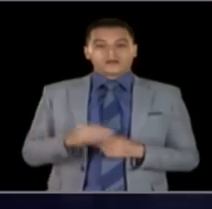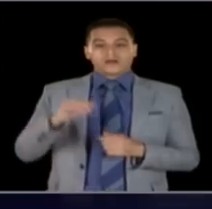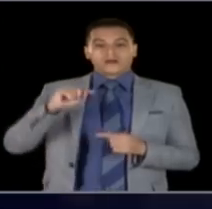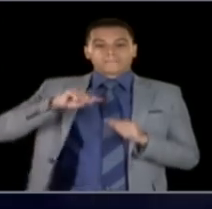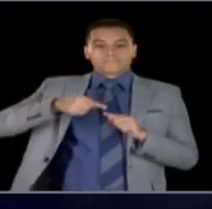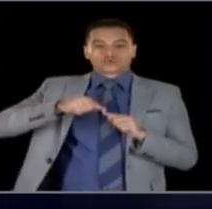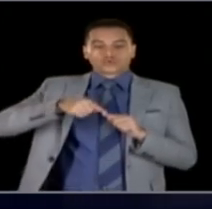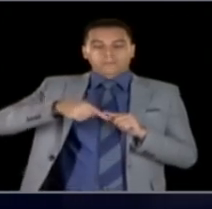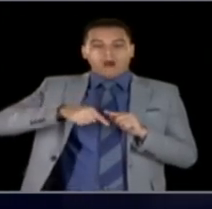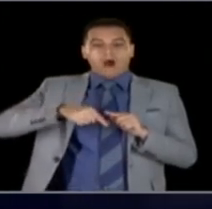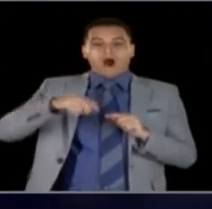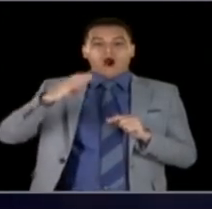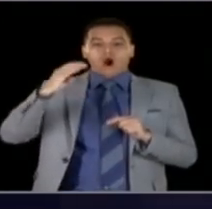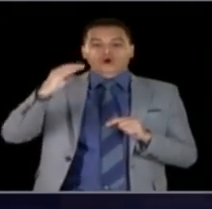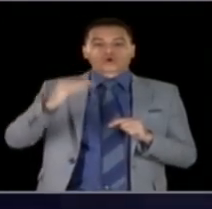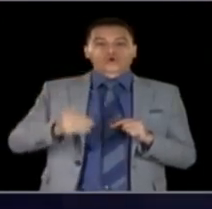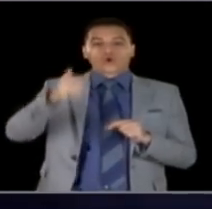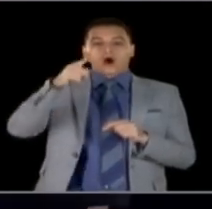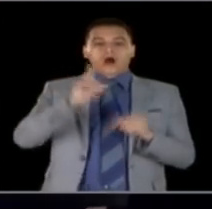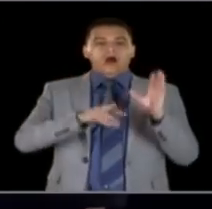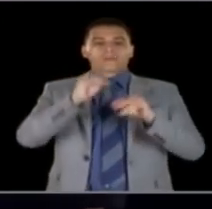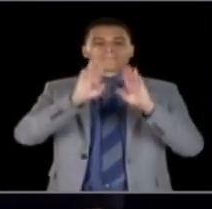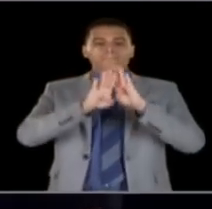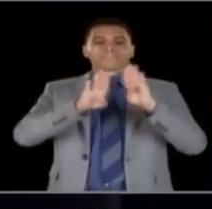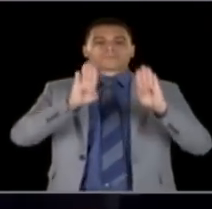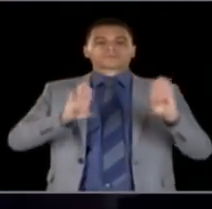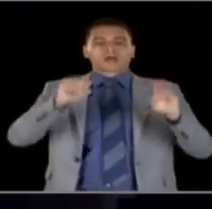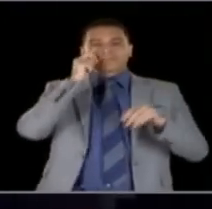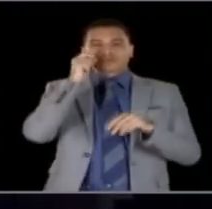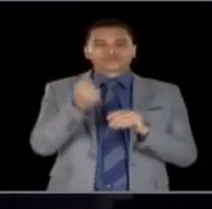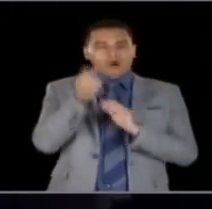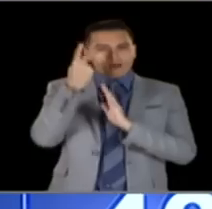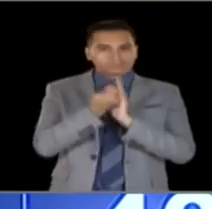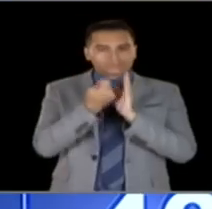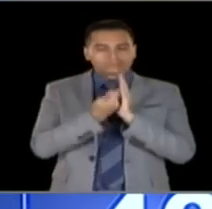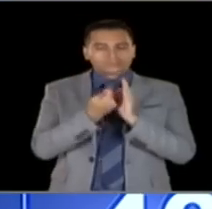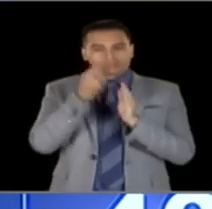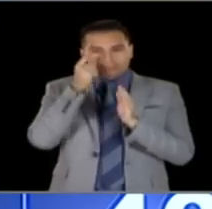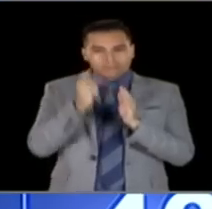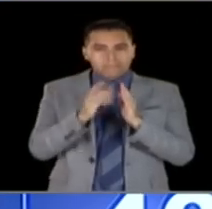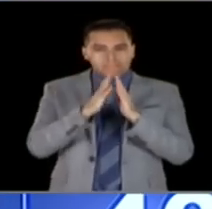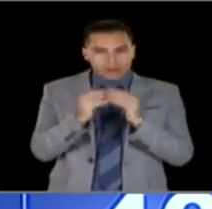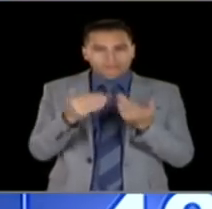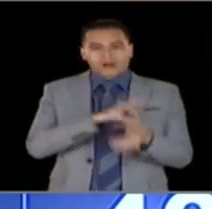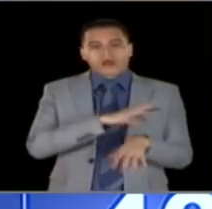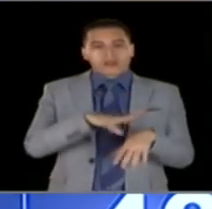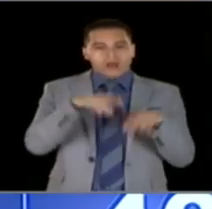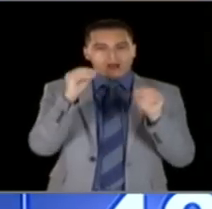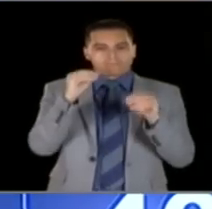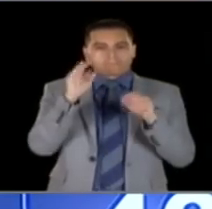مسمار جحا هي مسرحية الأديب مصري راحل، فمن هو؟